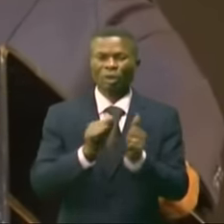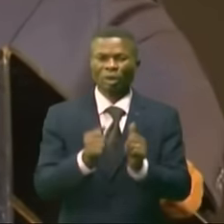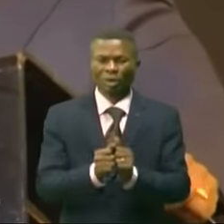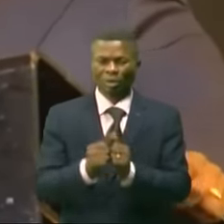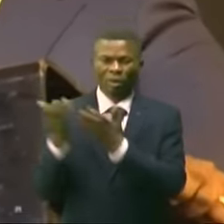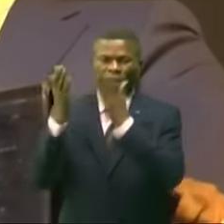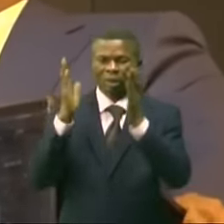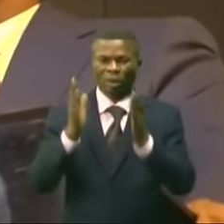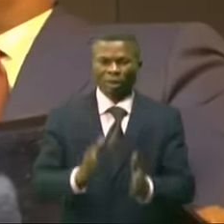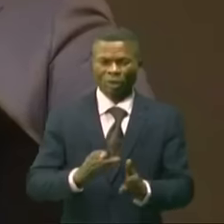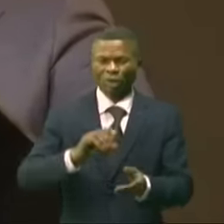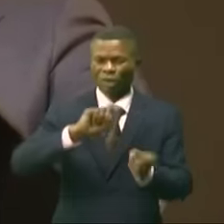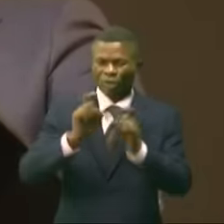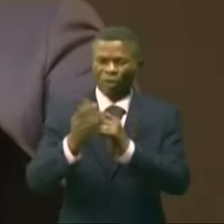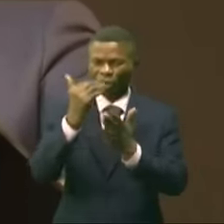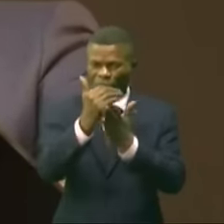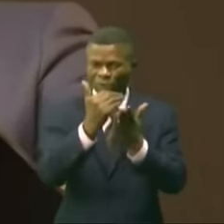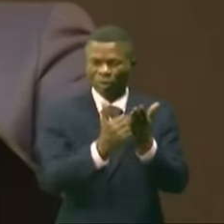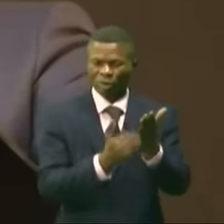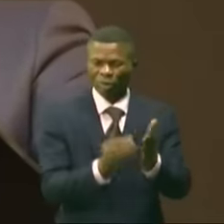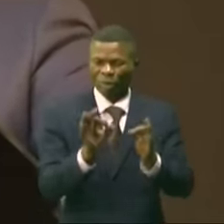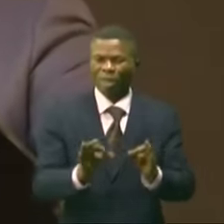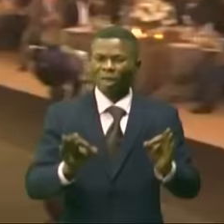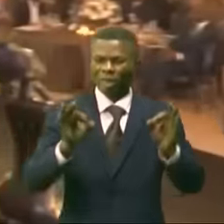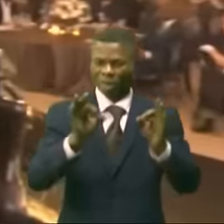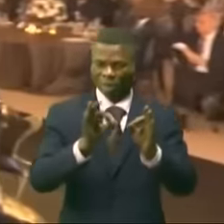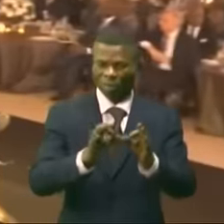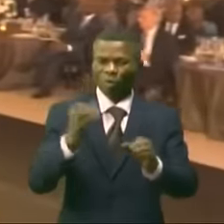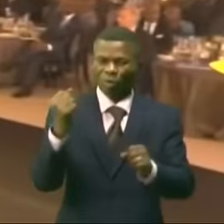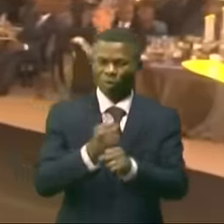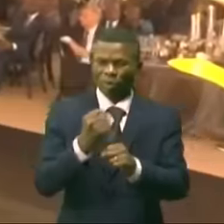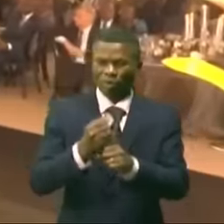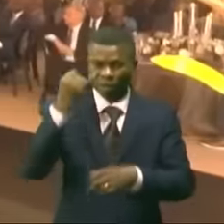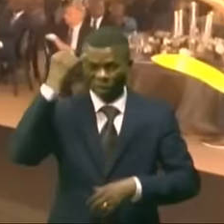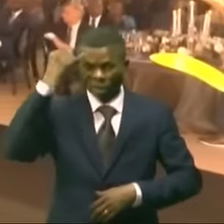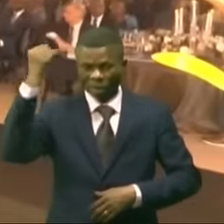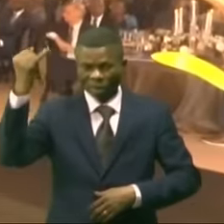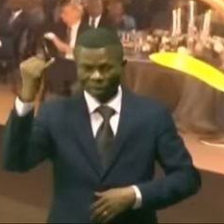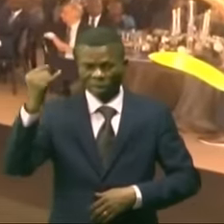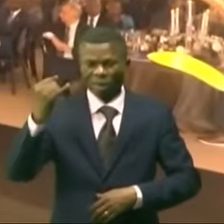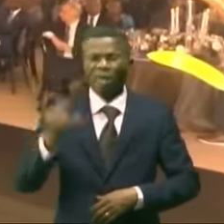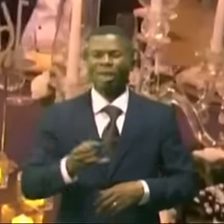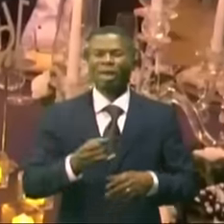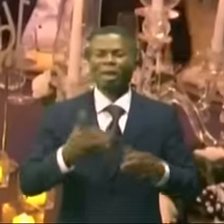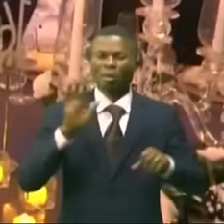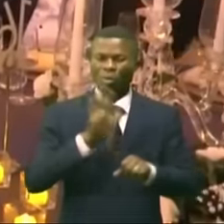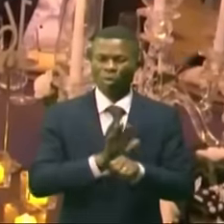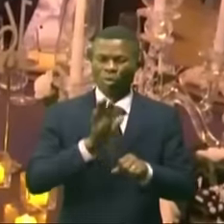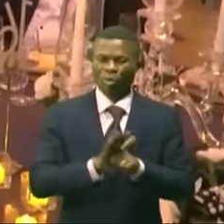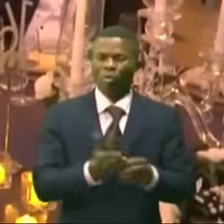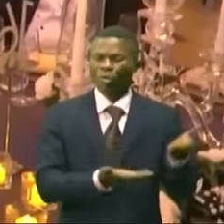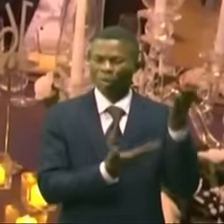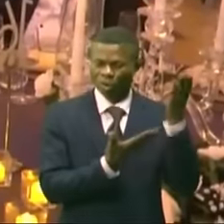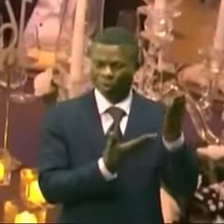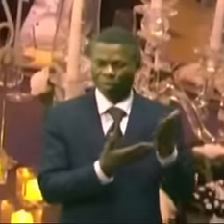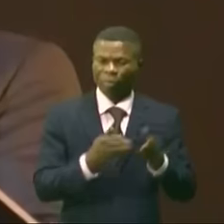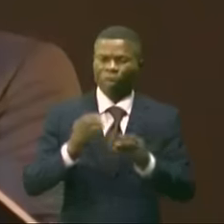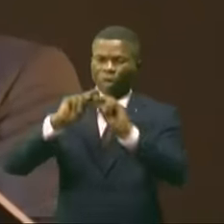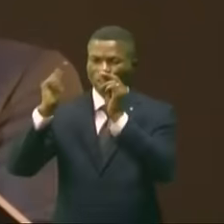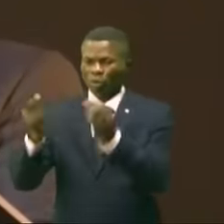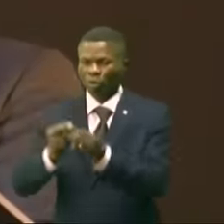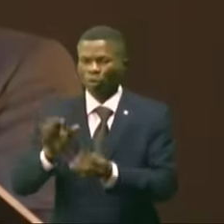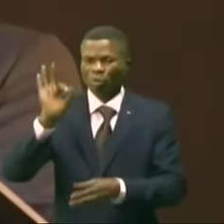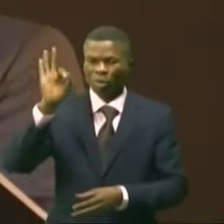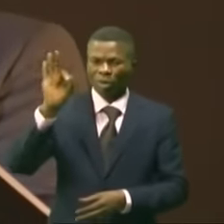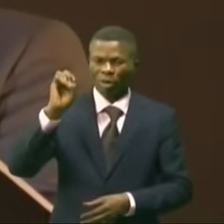recouement de l'information digitaliser non service l'initiative est très applaudie la partie feake par son président